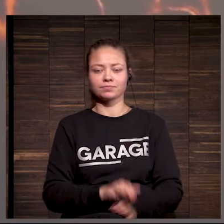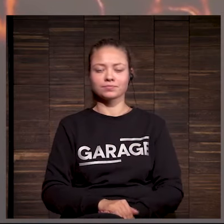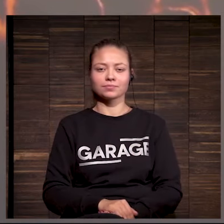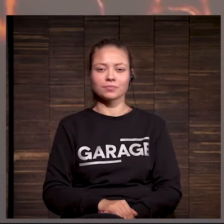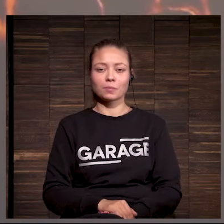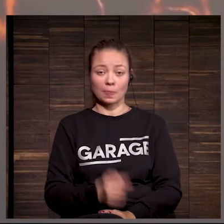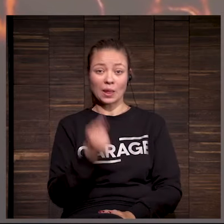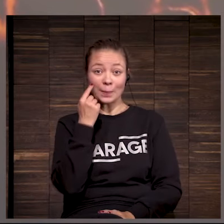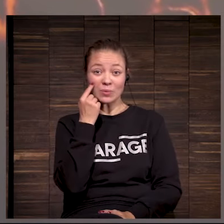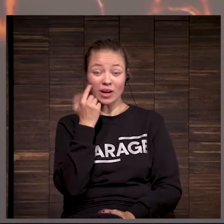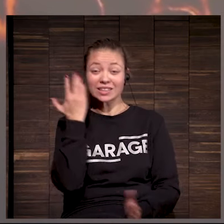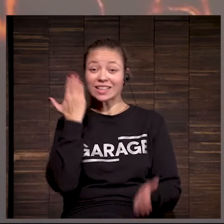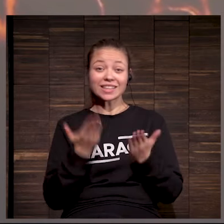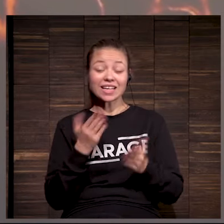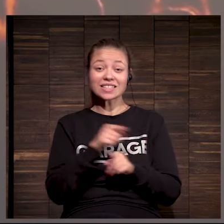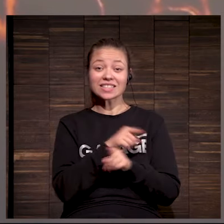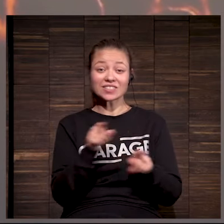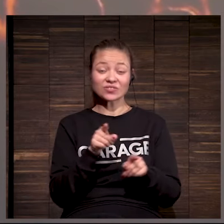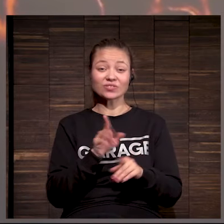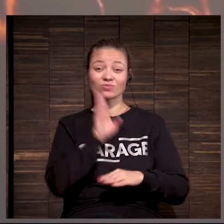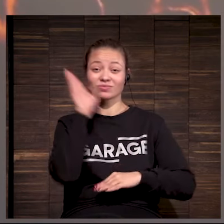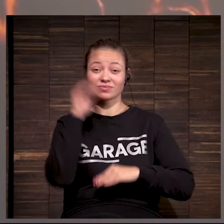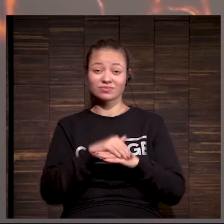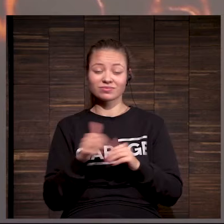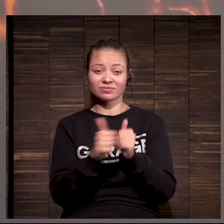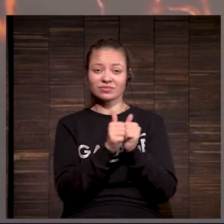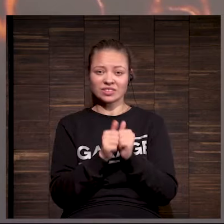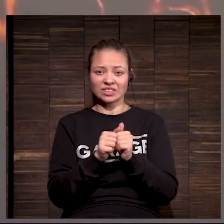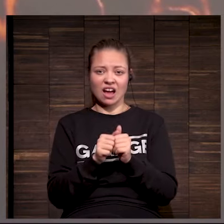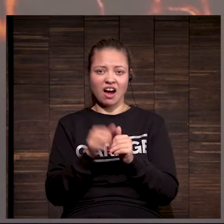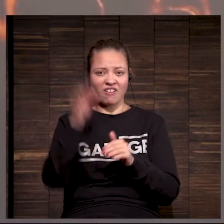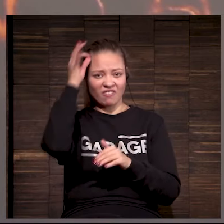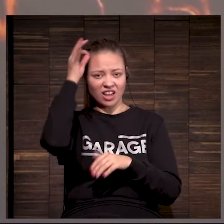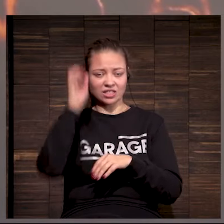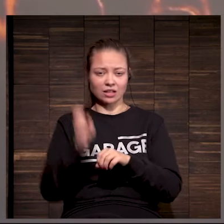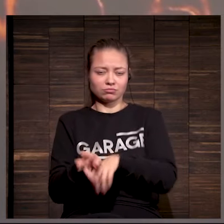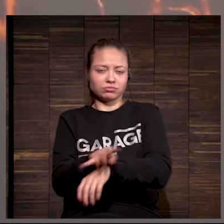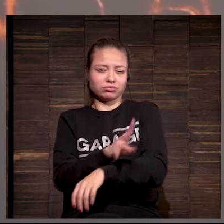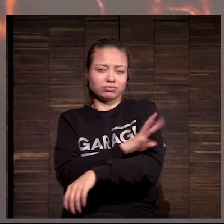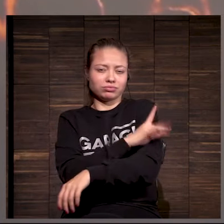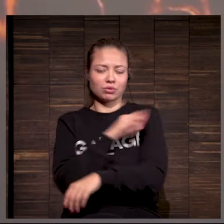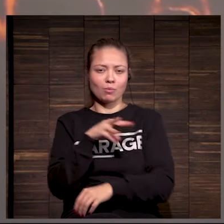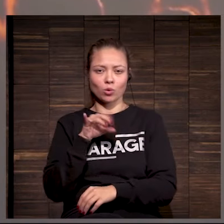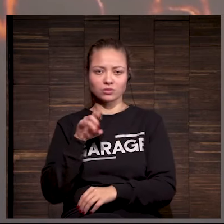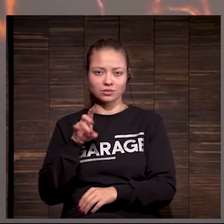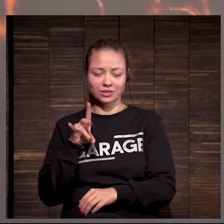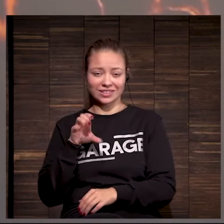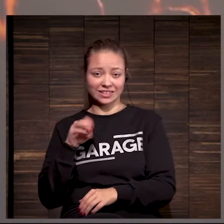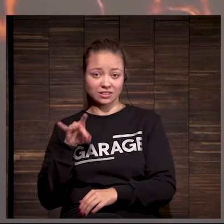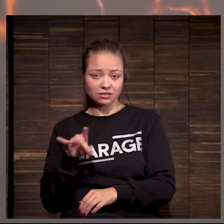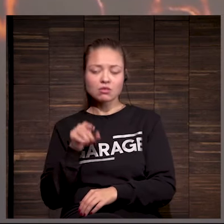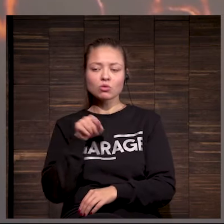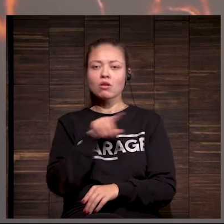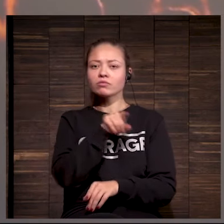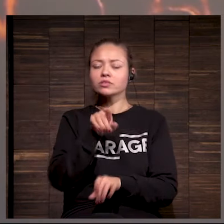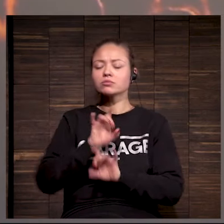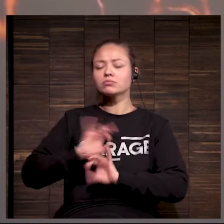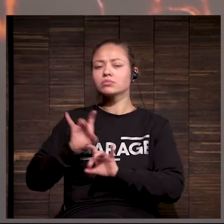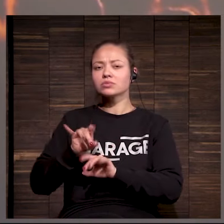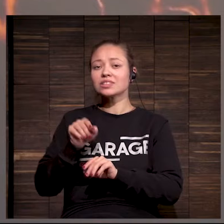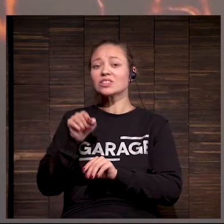понимаете если вы целый день проводите с волосатым монстром с пушистым монстром то вы ему рассказывайте то что вы никому другому